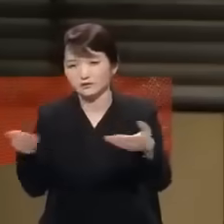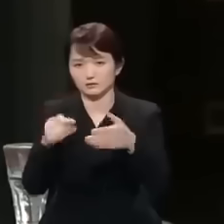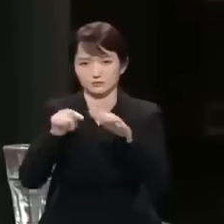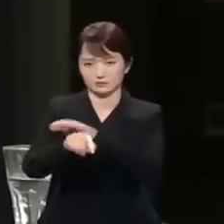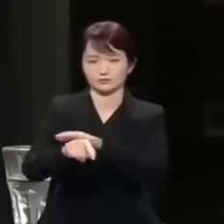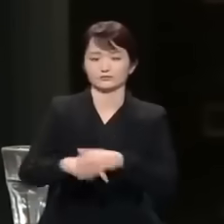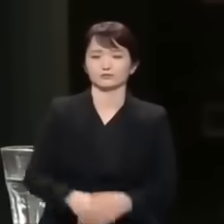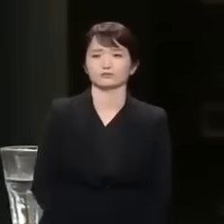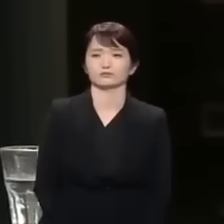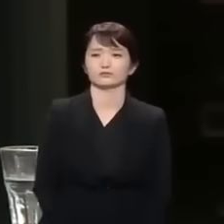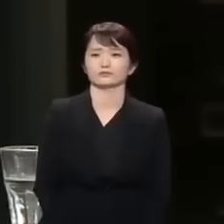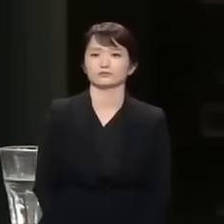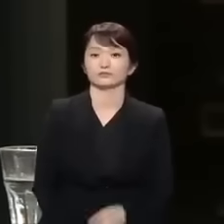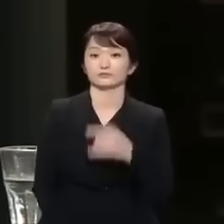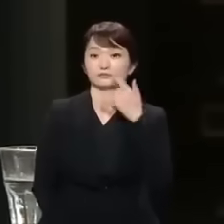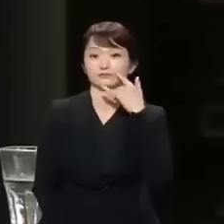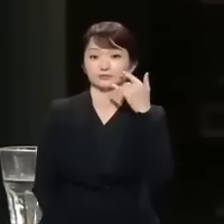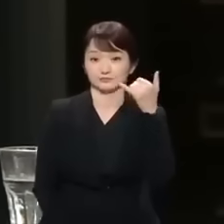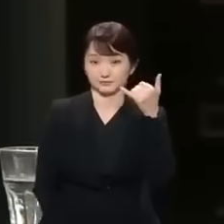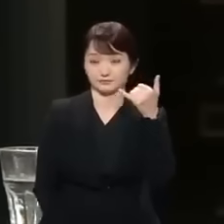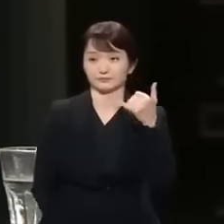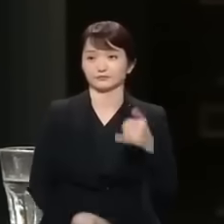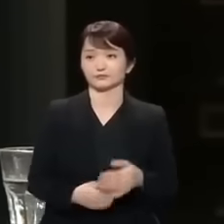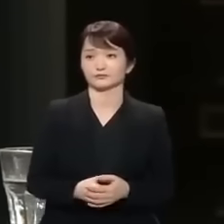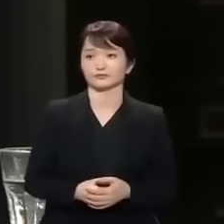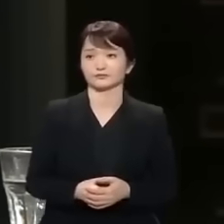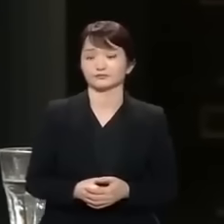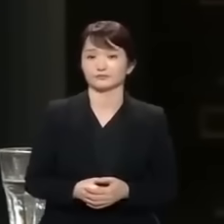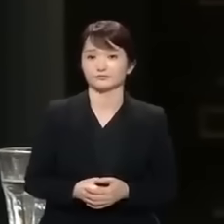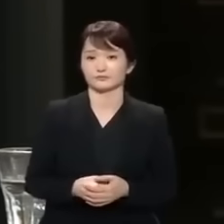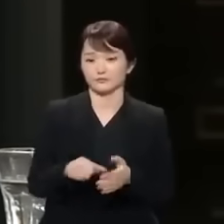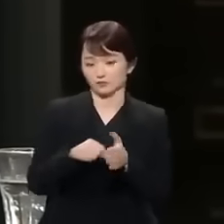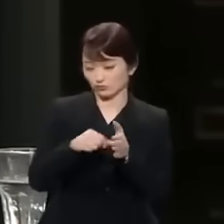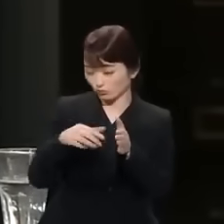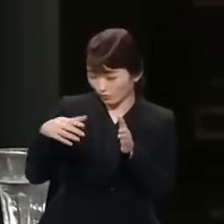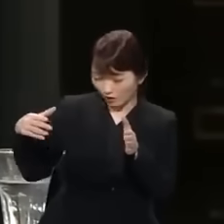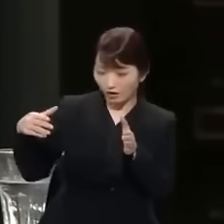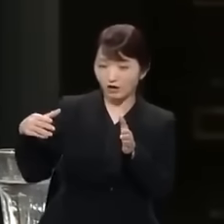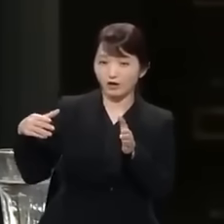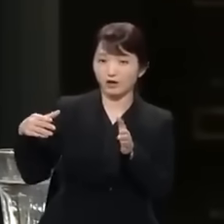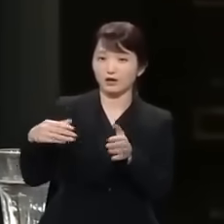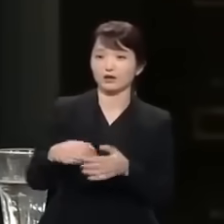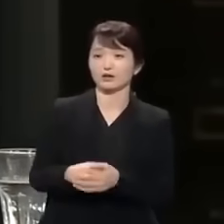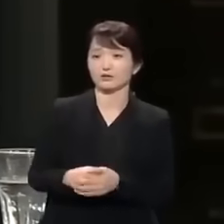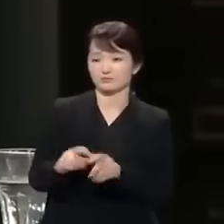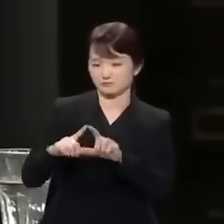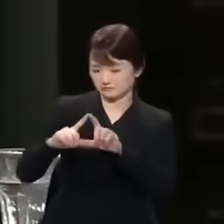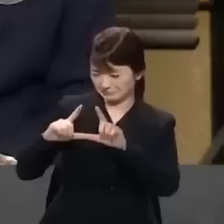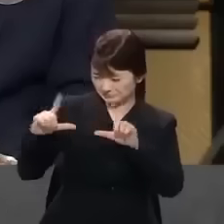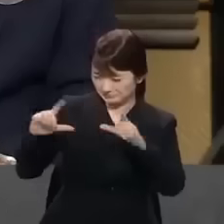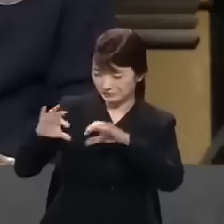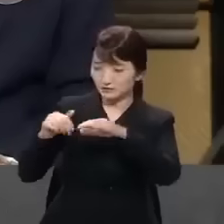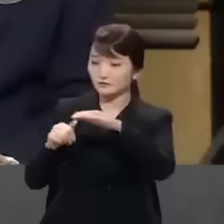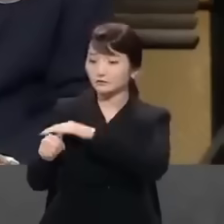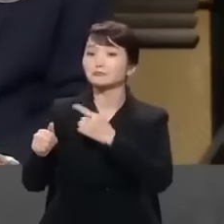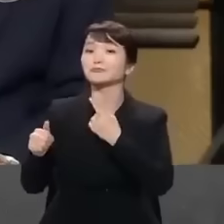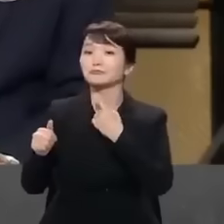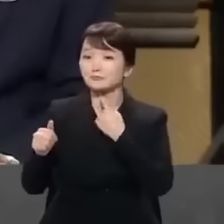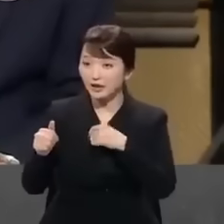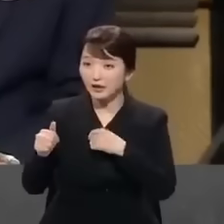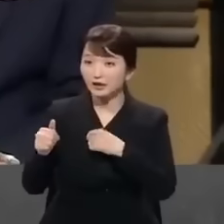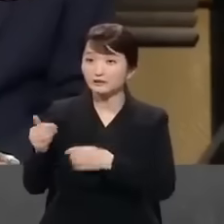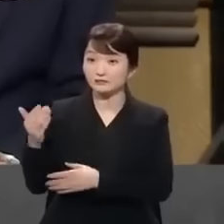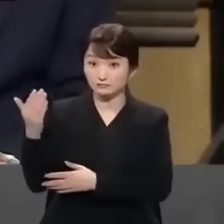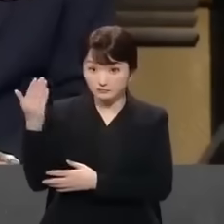교수님 이제 뭐 학부모님들이 특히나 이런 정말 유명한 어 뭐야 국가대표까지 지낸